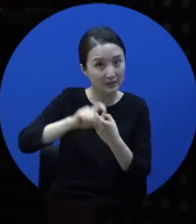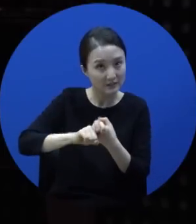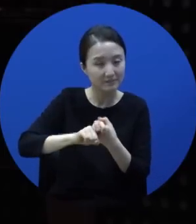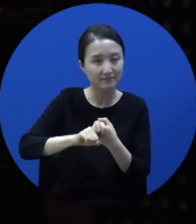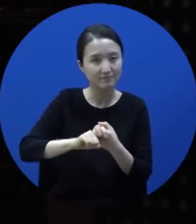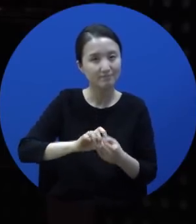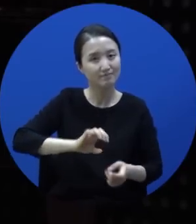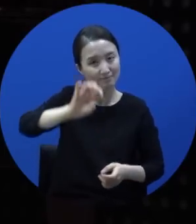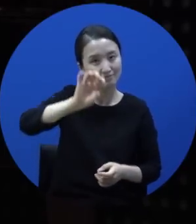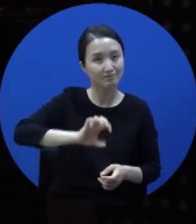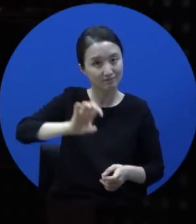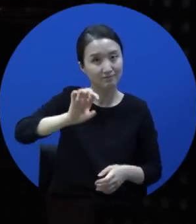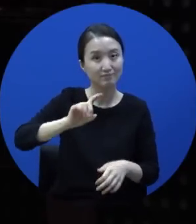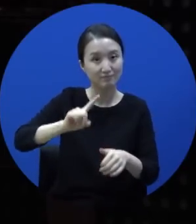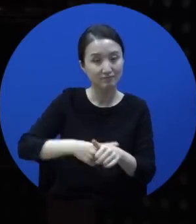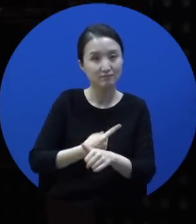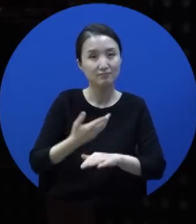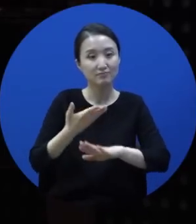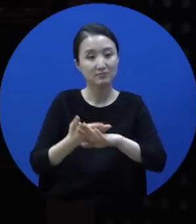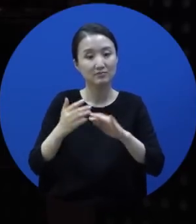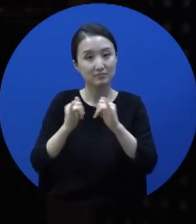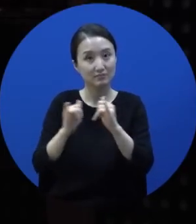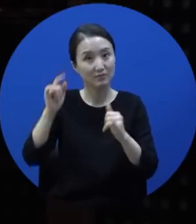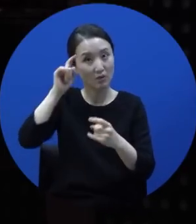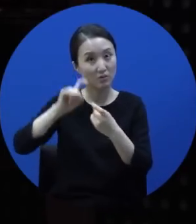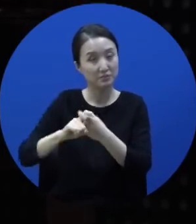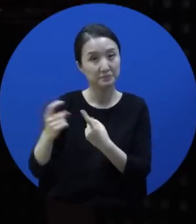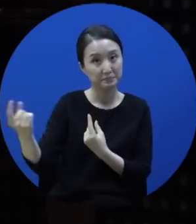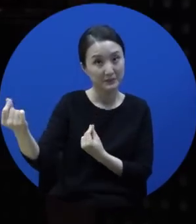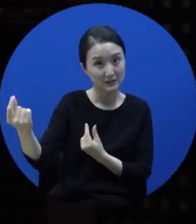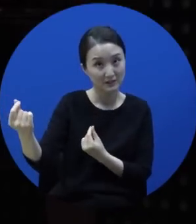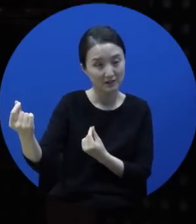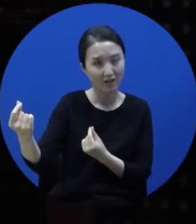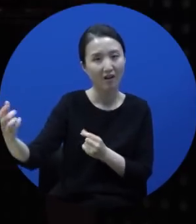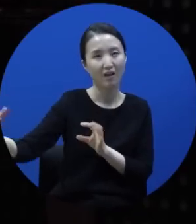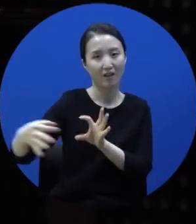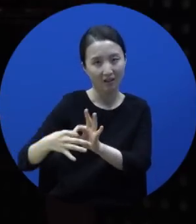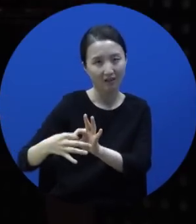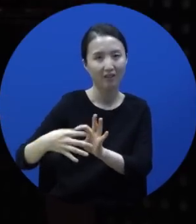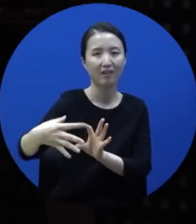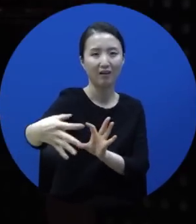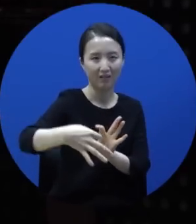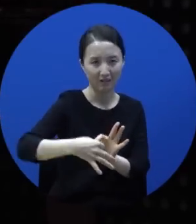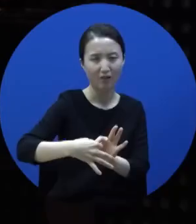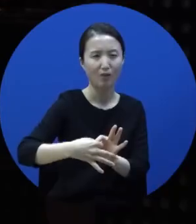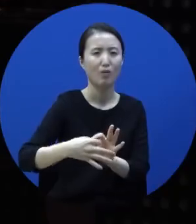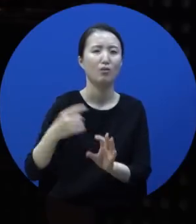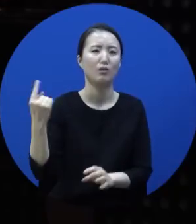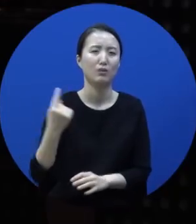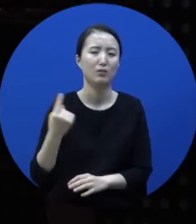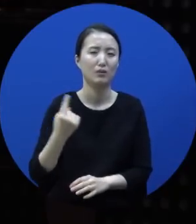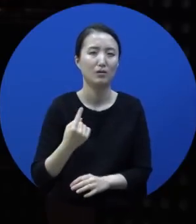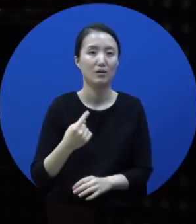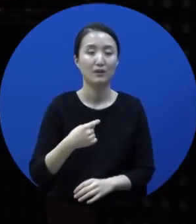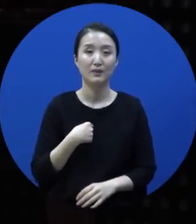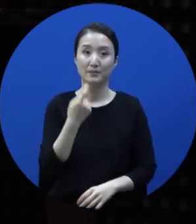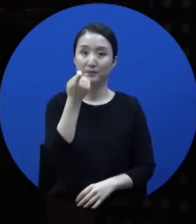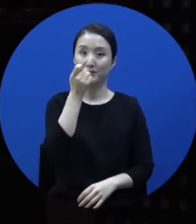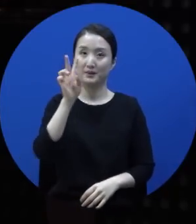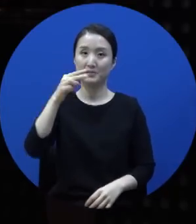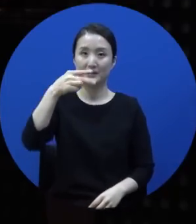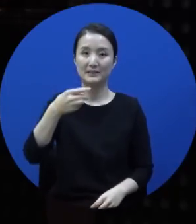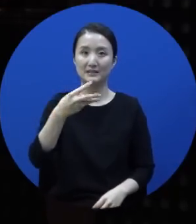때문에 당연히 다른 사람들의 관심사가 같으면 똑같이 공감대 형성이 일어나겠죠. 드라마를